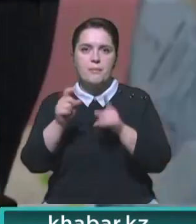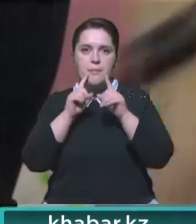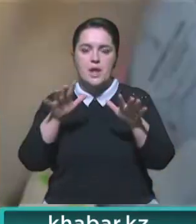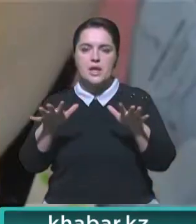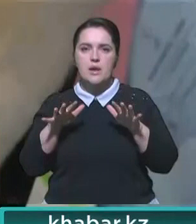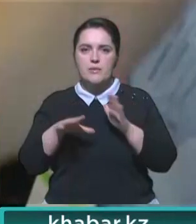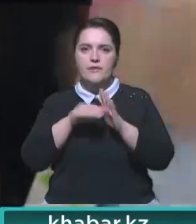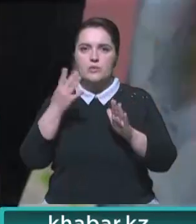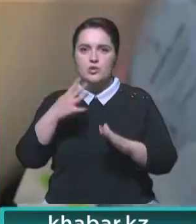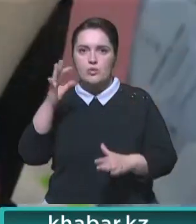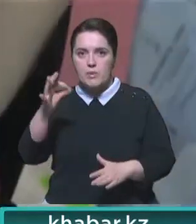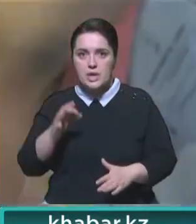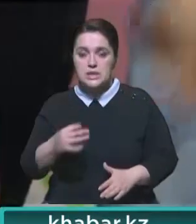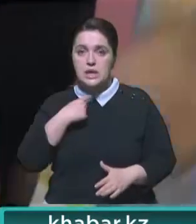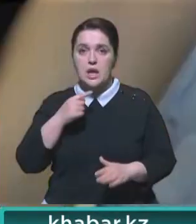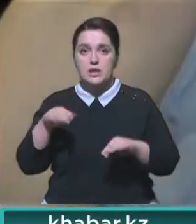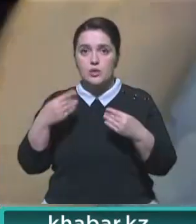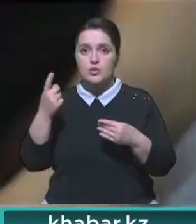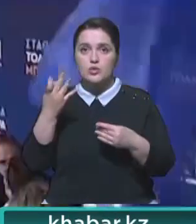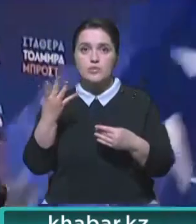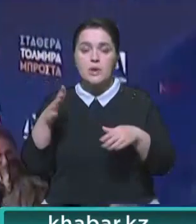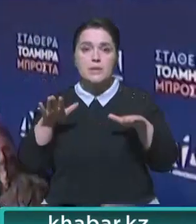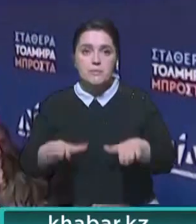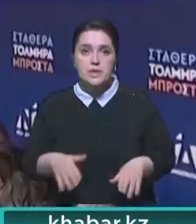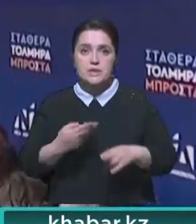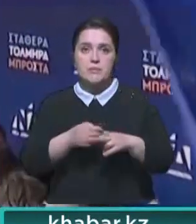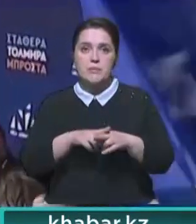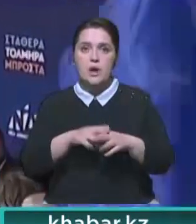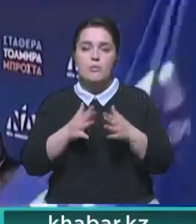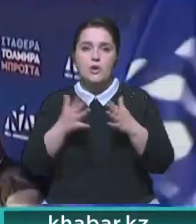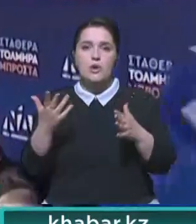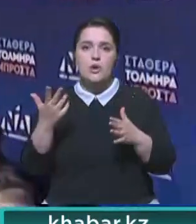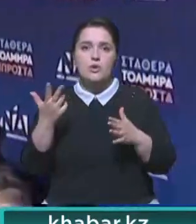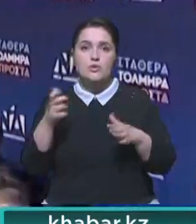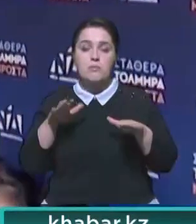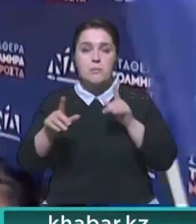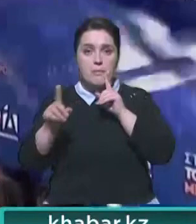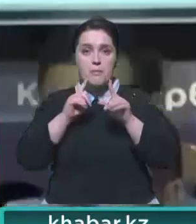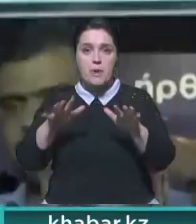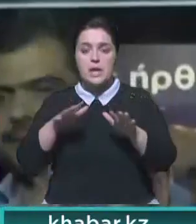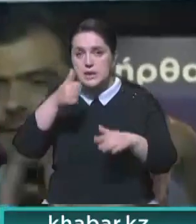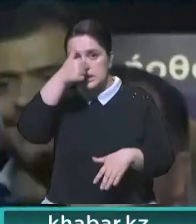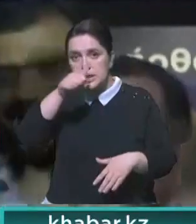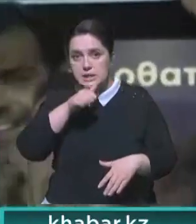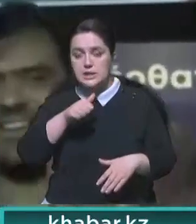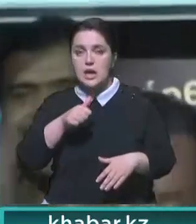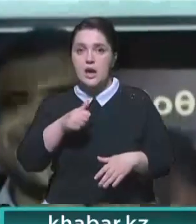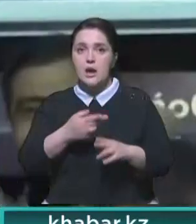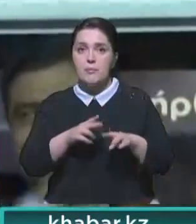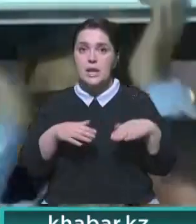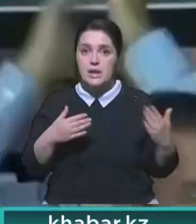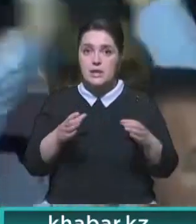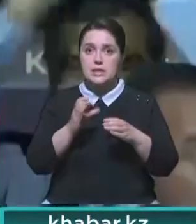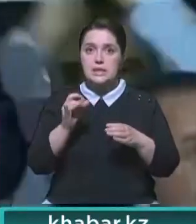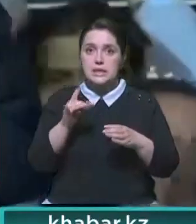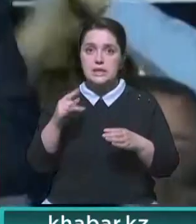менее 40% голосов. Это дает ей 145 мандатов, что чуть меньше абсолютного большинства в 300-местном парламенте Греции. Левая партия «Сириза», которую